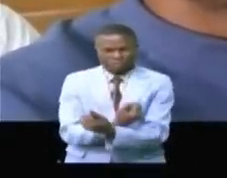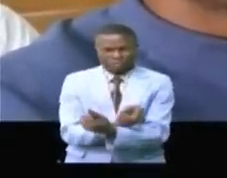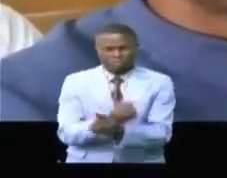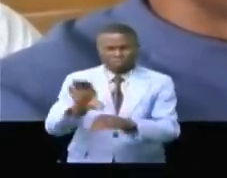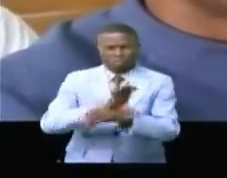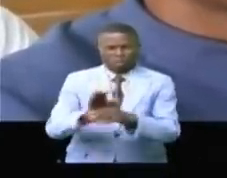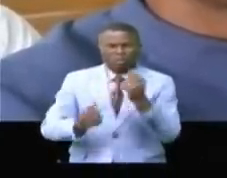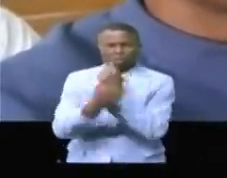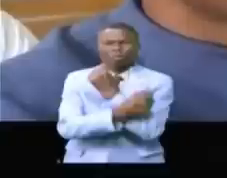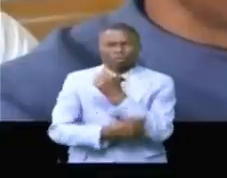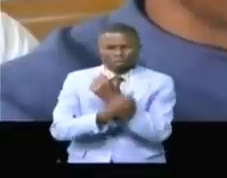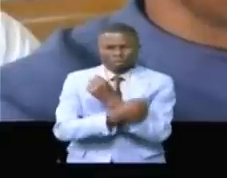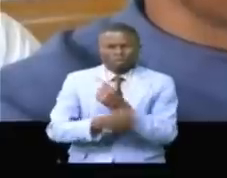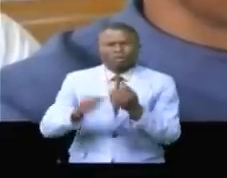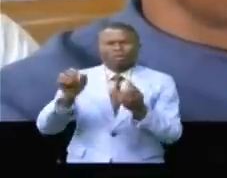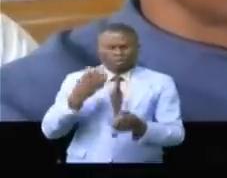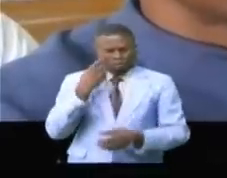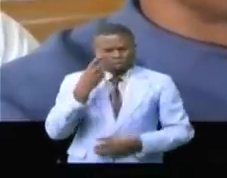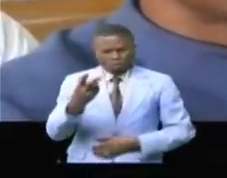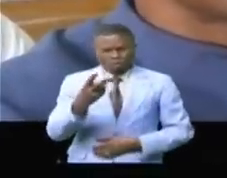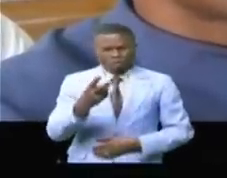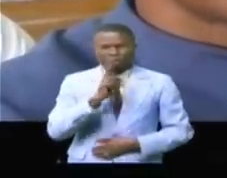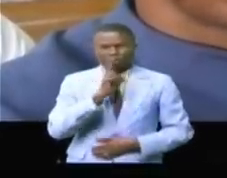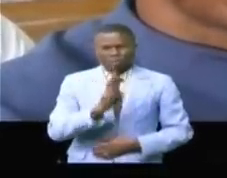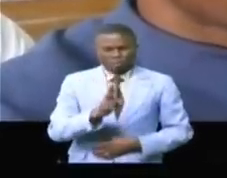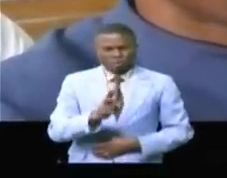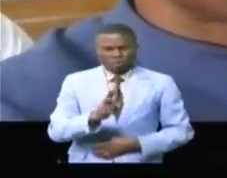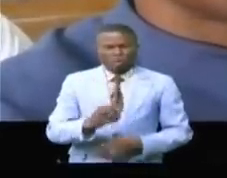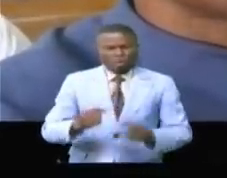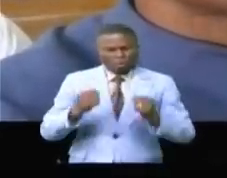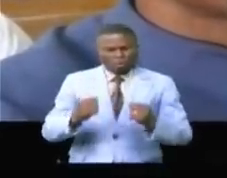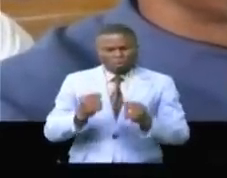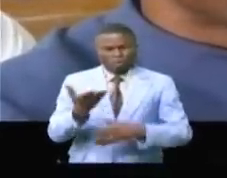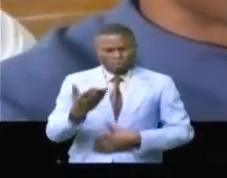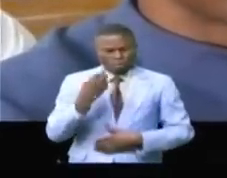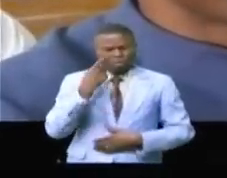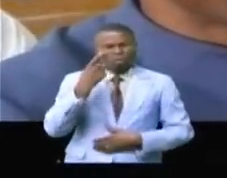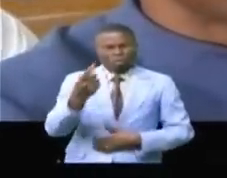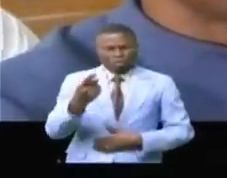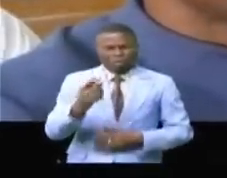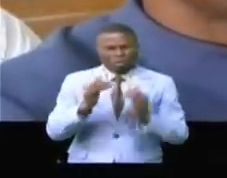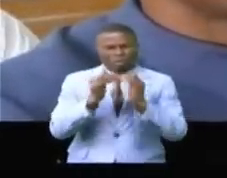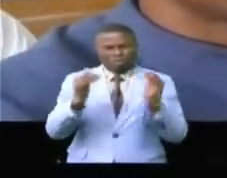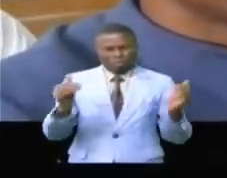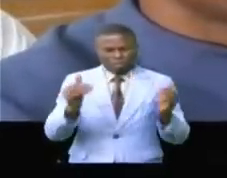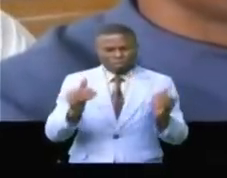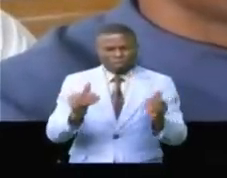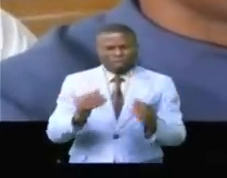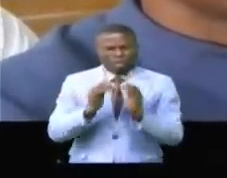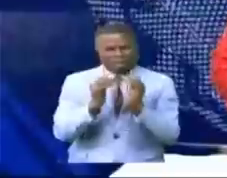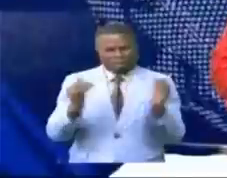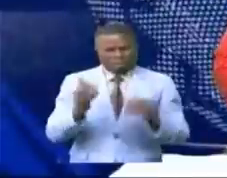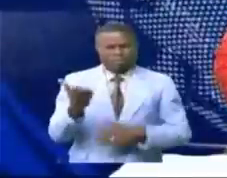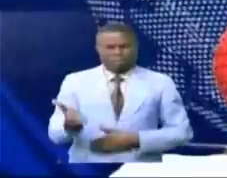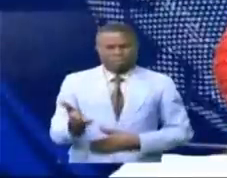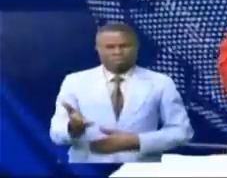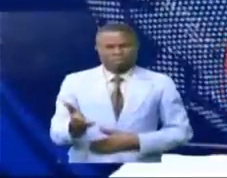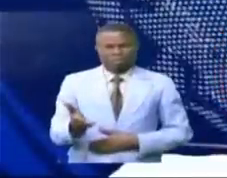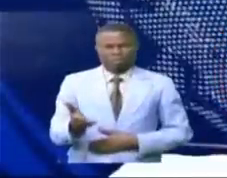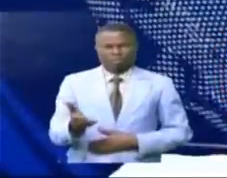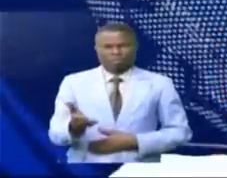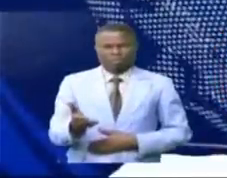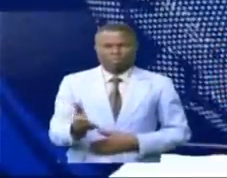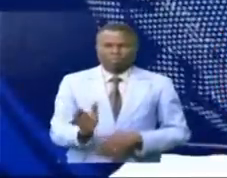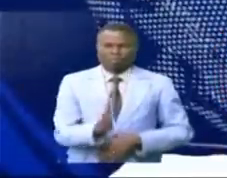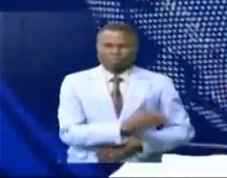couleur nationale. On sentait les pouvoirs, on sentait la paix et la tranquillité.